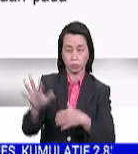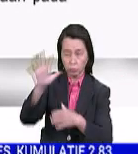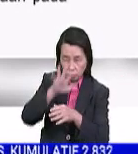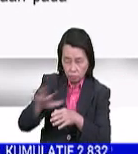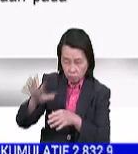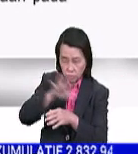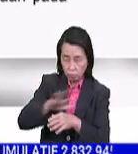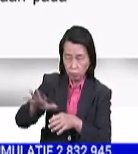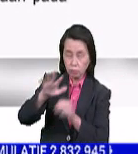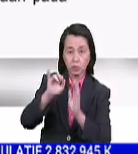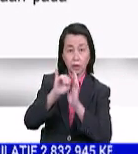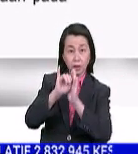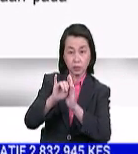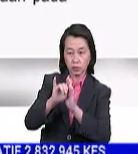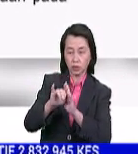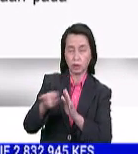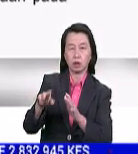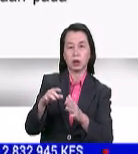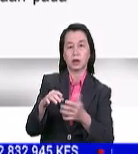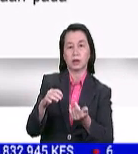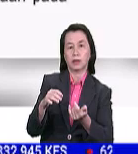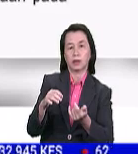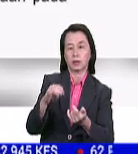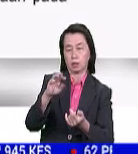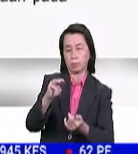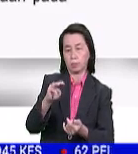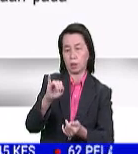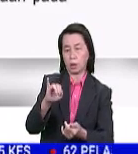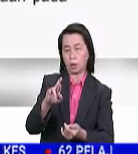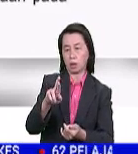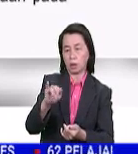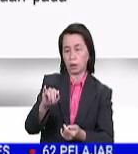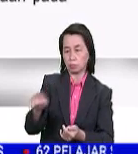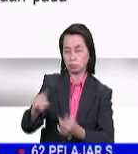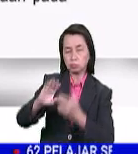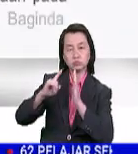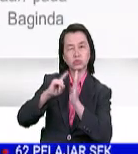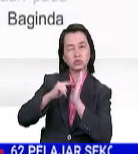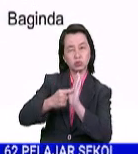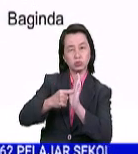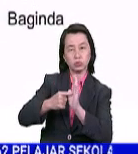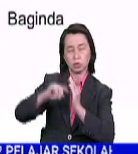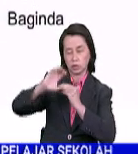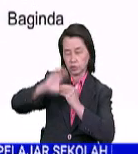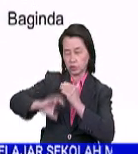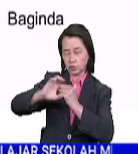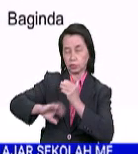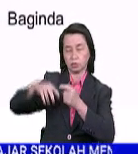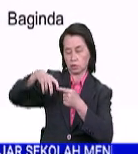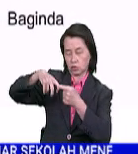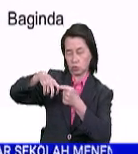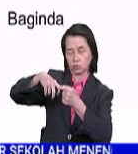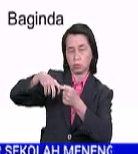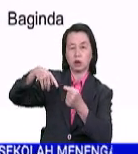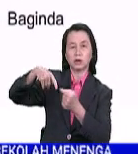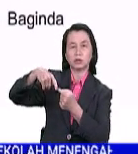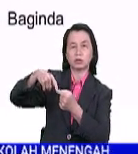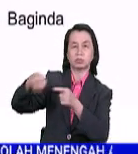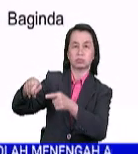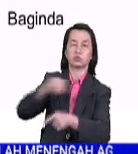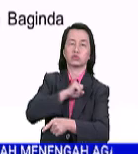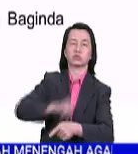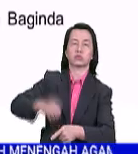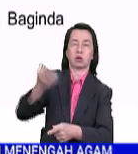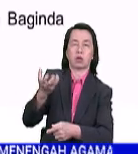imbasan pengimejan resonans magnetik MRI menunjukkan kecederaan pada sendi-sendi lutut dan buku lali Al-Sultan